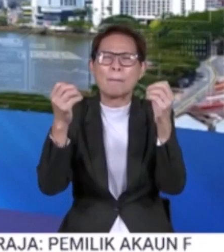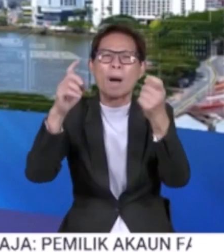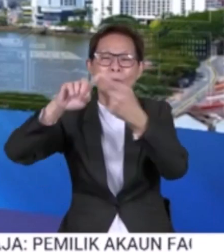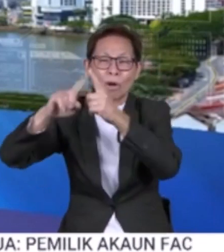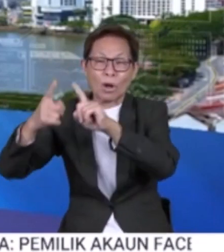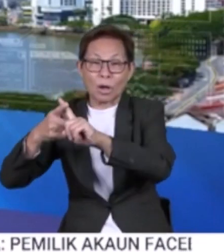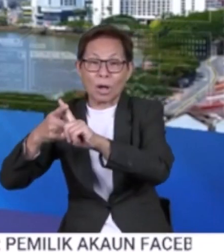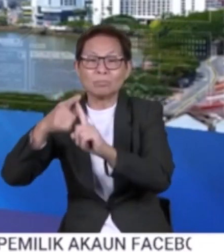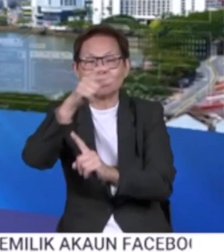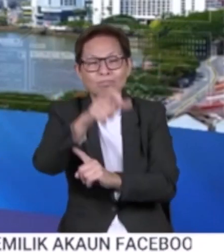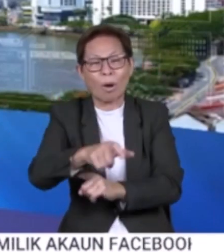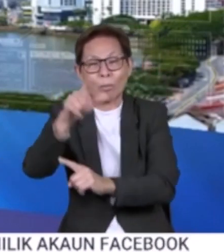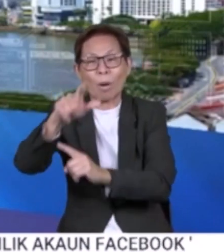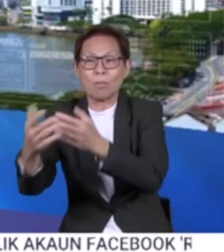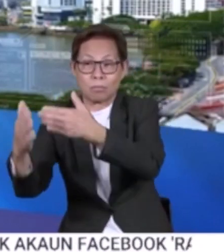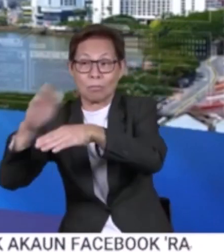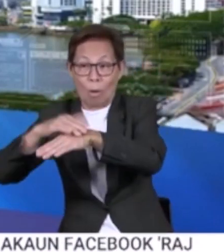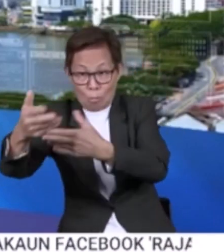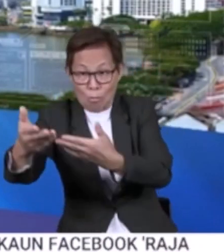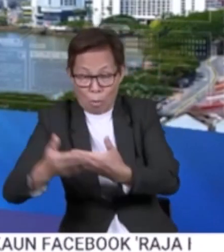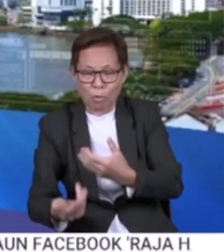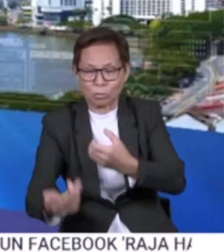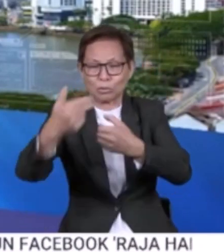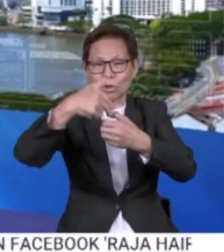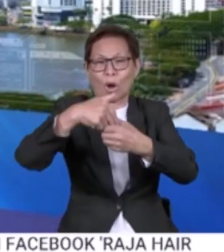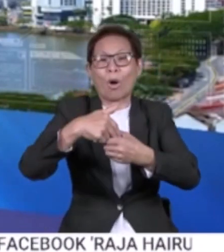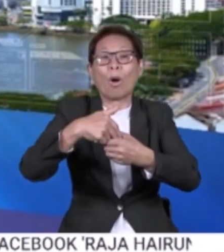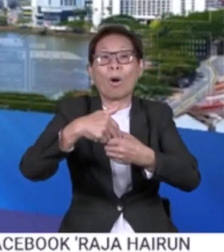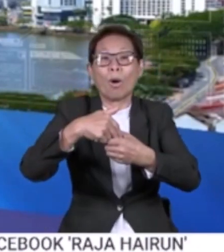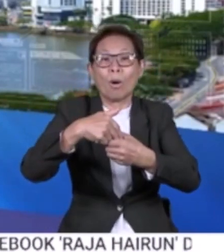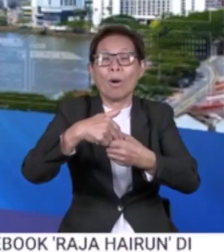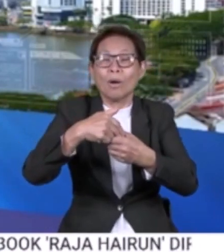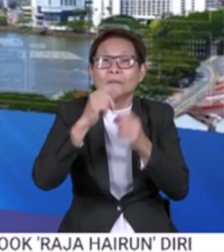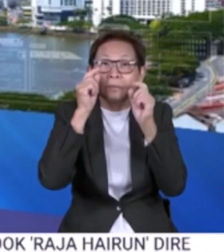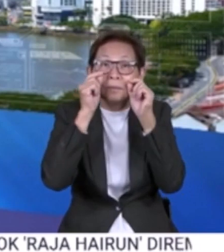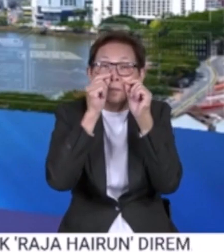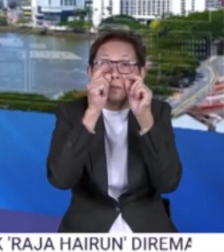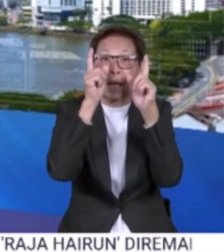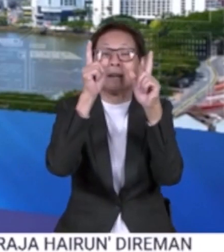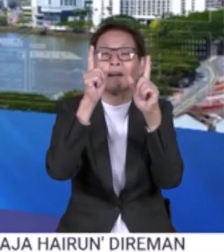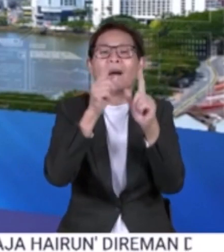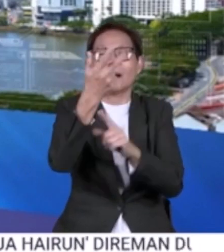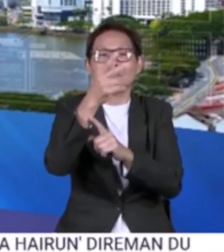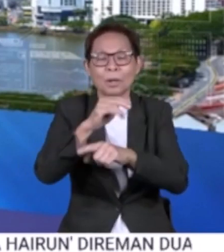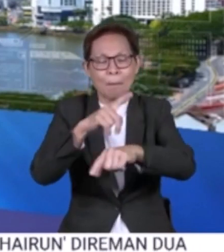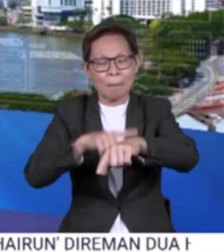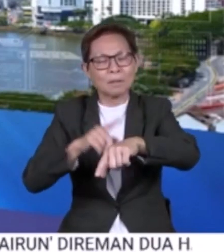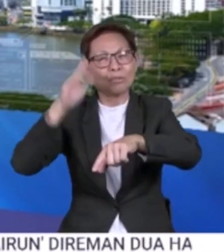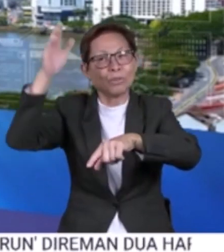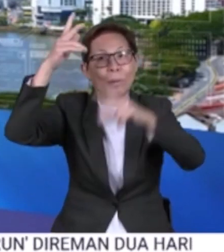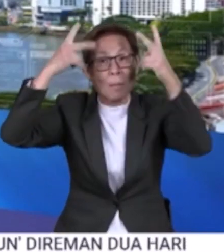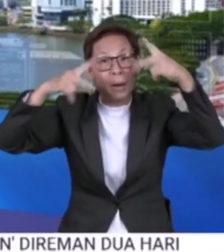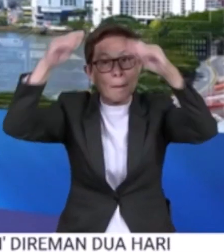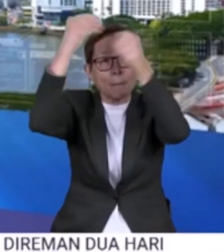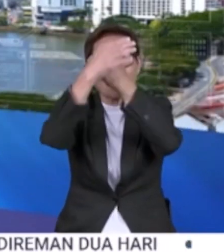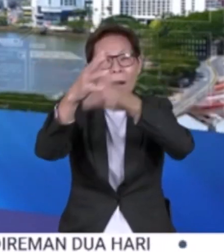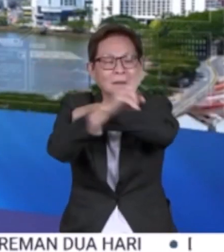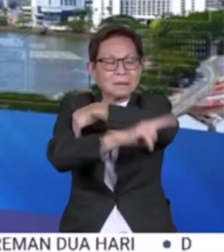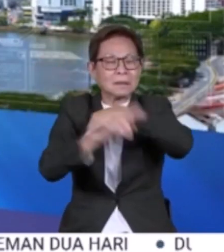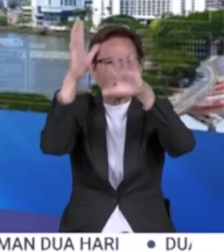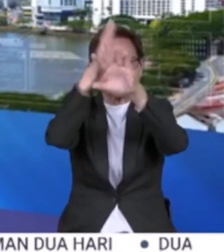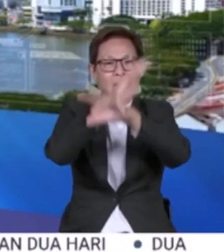untuk menjalankan kerjasama dalam program RTM menyantuni rakyat pada masa akan datang pengaruh penyiaran